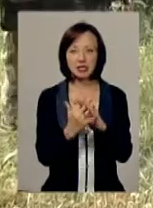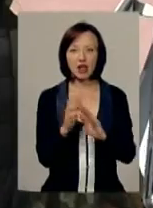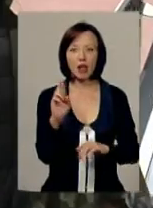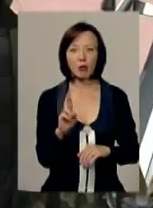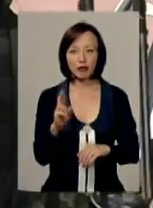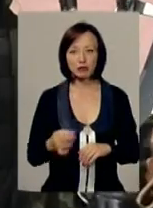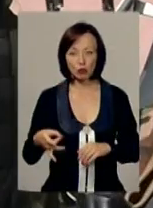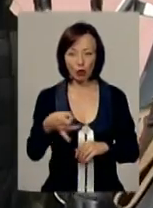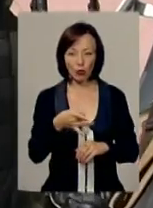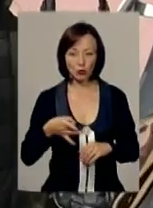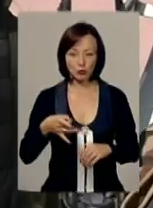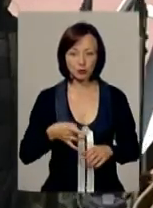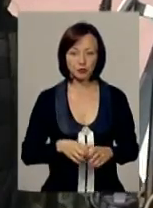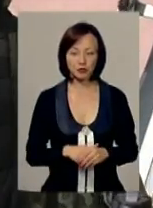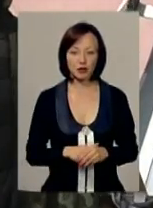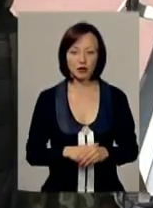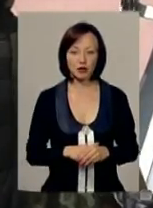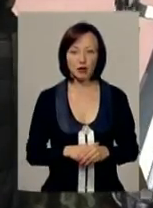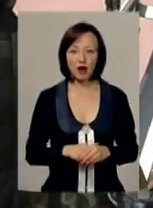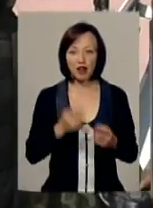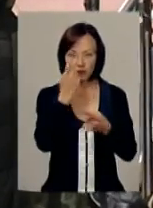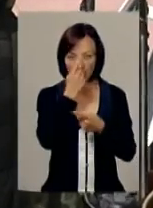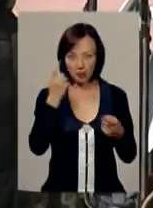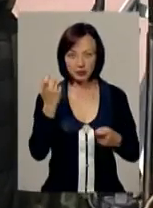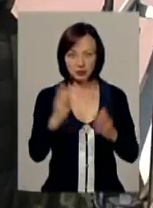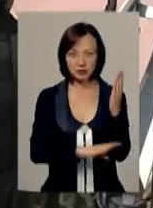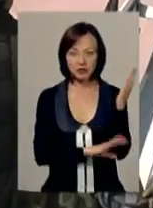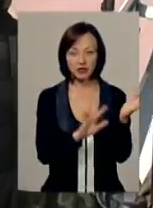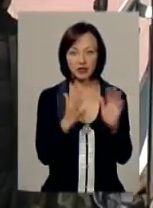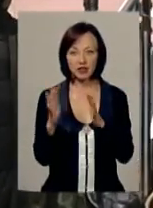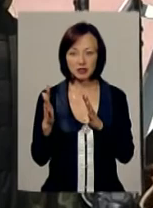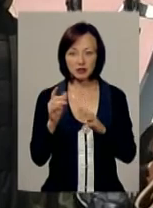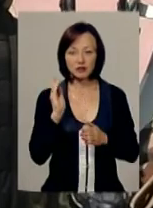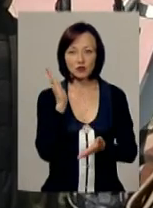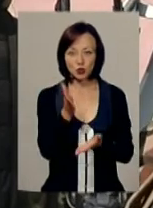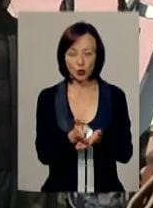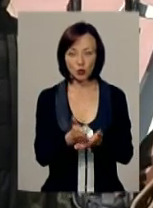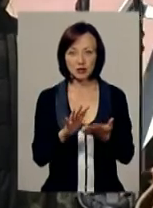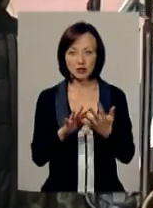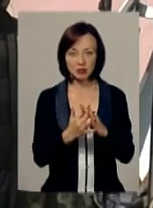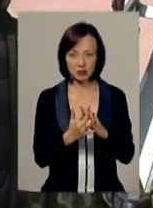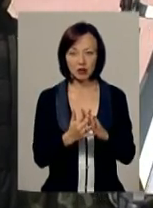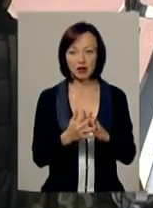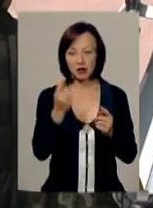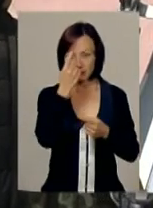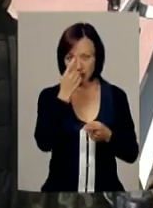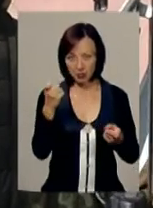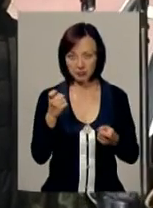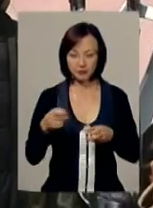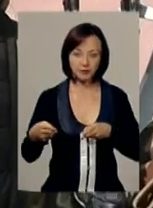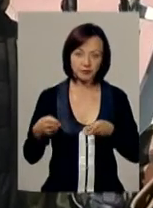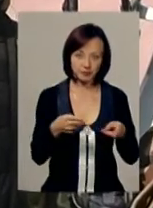району. Від громадянина надійшла інформація, що бачили його зі сторони лісу, який він йшов в сторону села. І ми отримали цю інформацію, видумали це місце